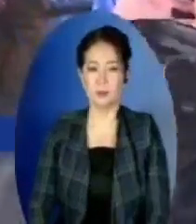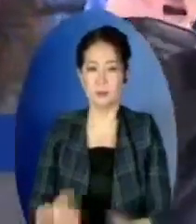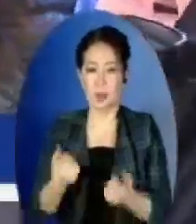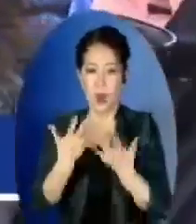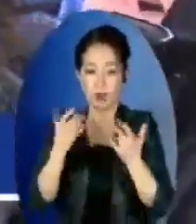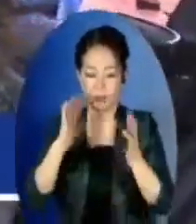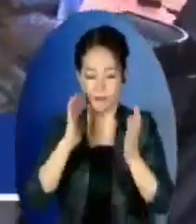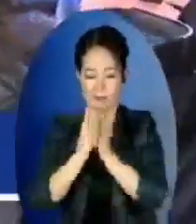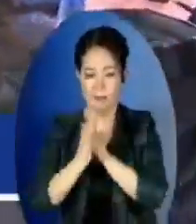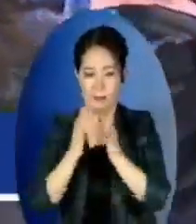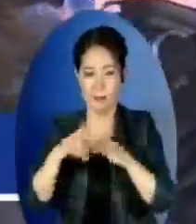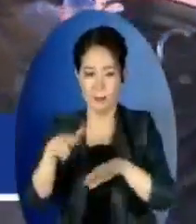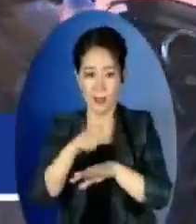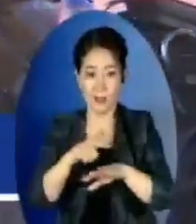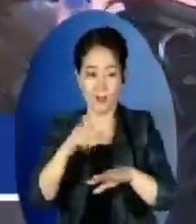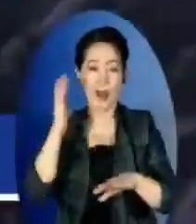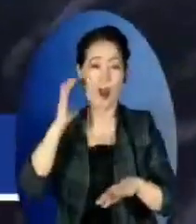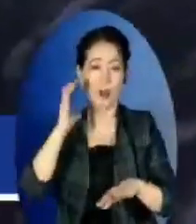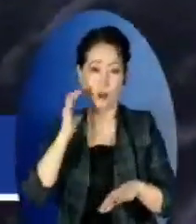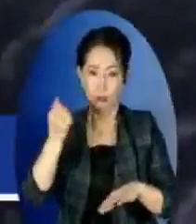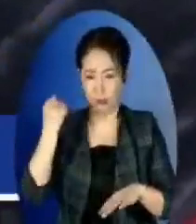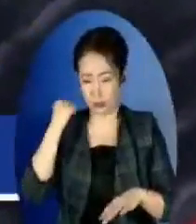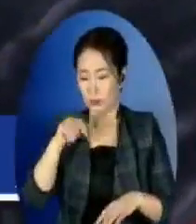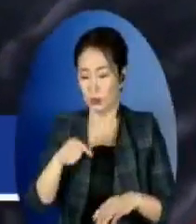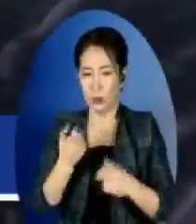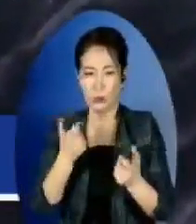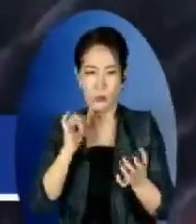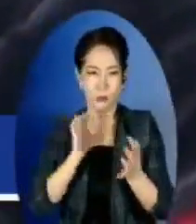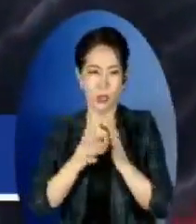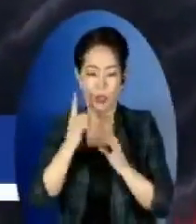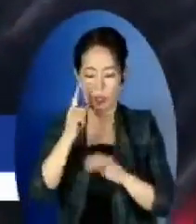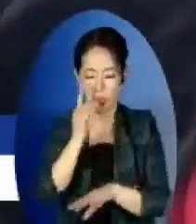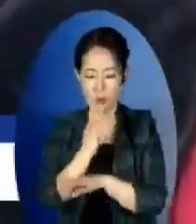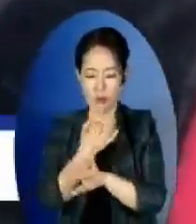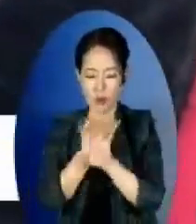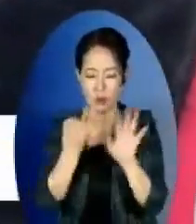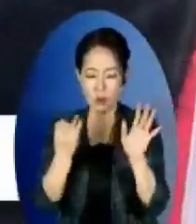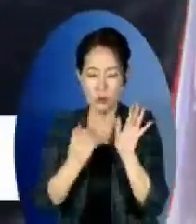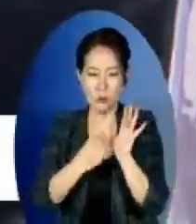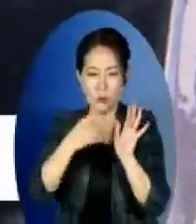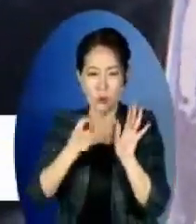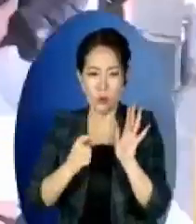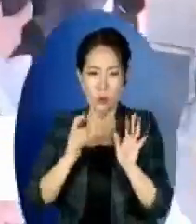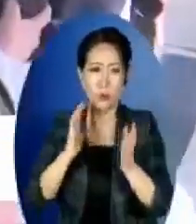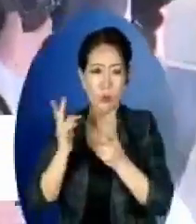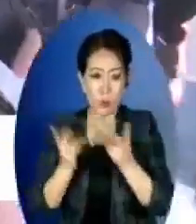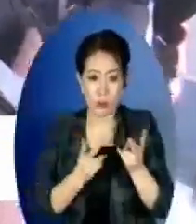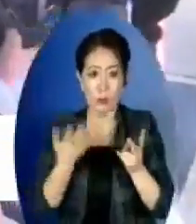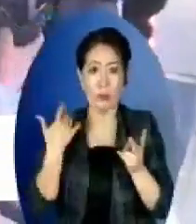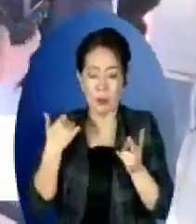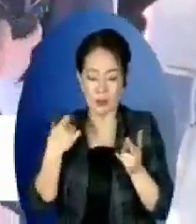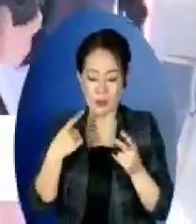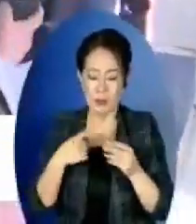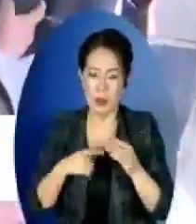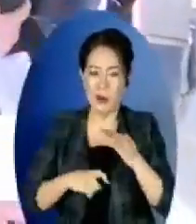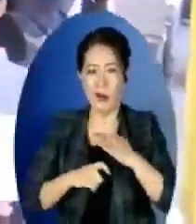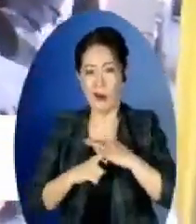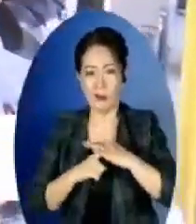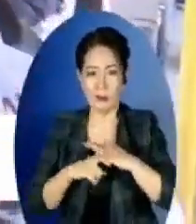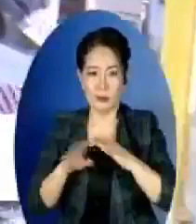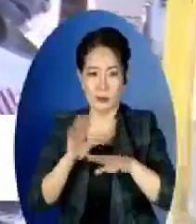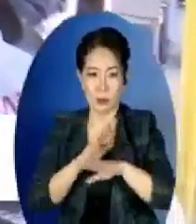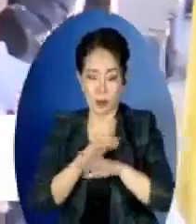Олон нийт ихэр цуглаж зорчдог газар бол нийтийн тээврийн автобус. Өдөртөө дунджаар 700 гаруй мянган зорчиж үйлчлүүлдэг байсан бол хөл хорой тогтоосонтой